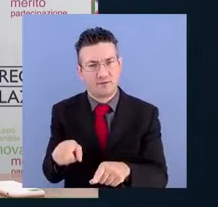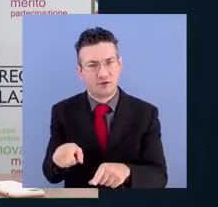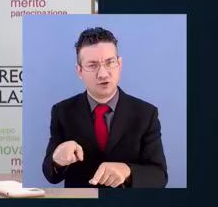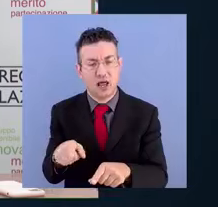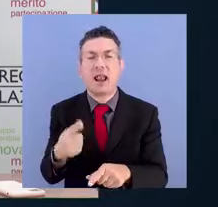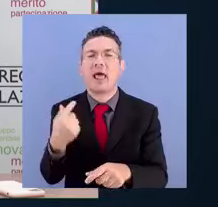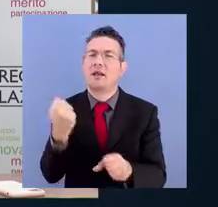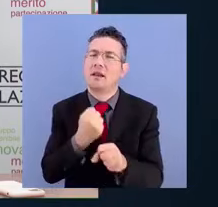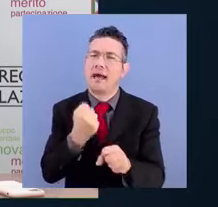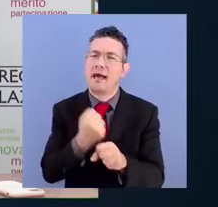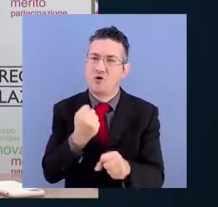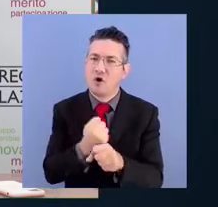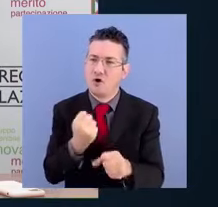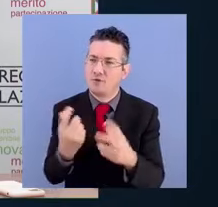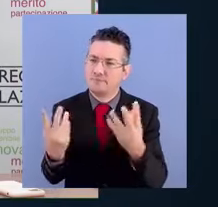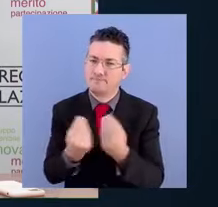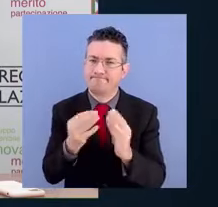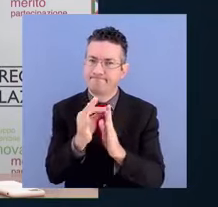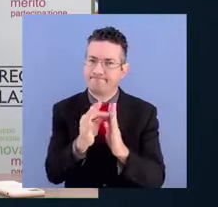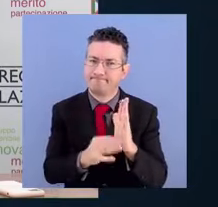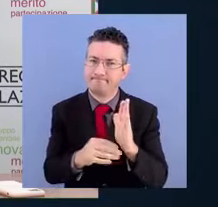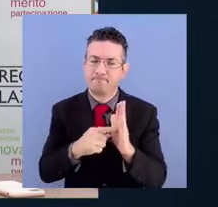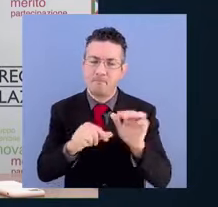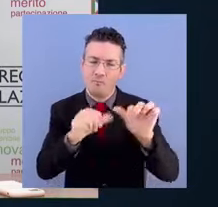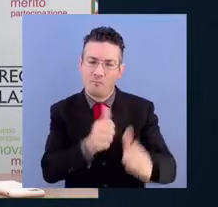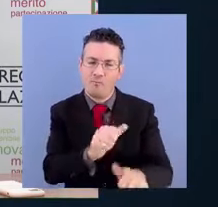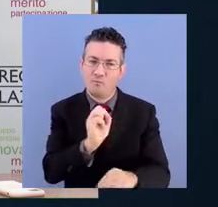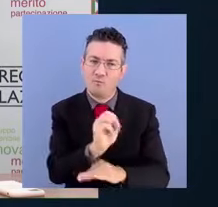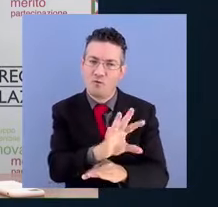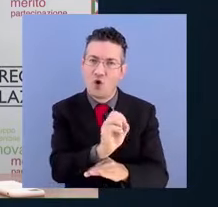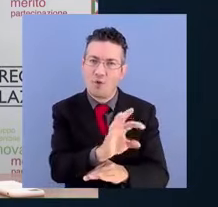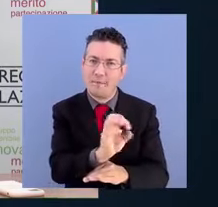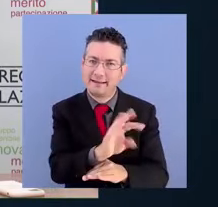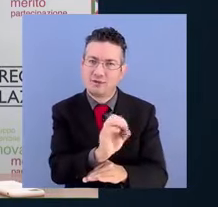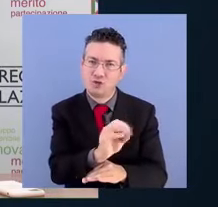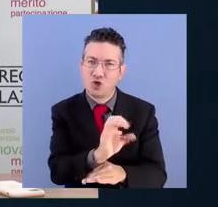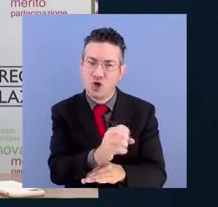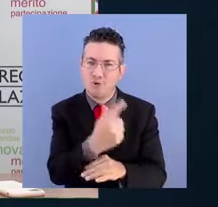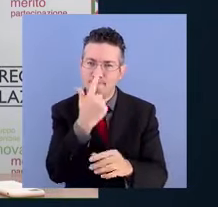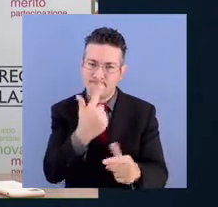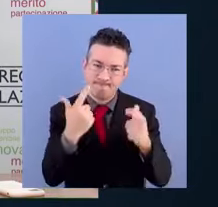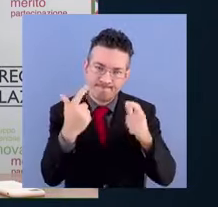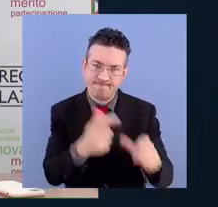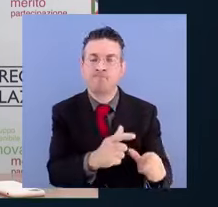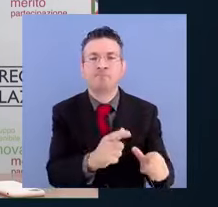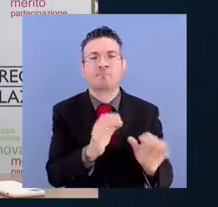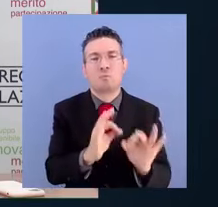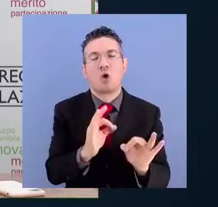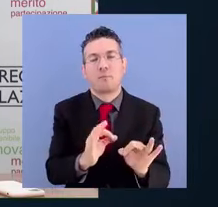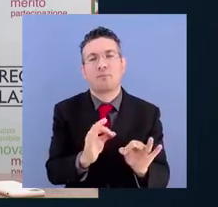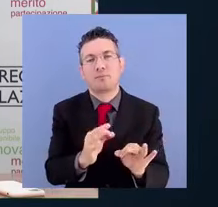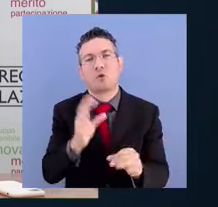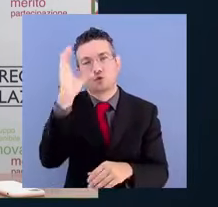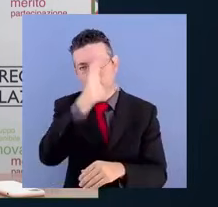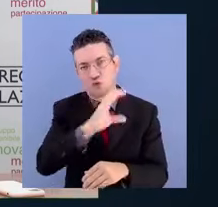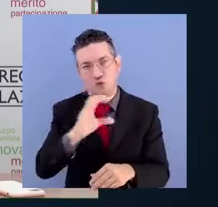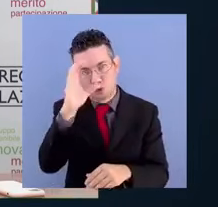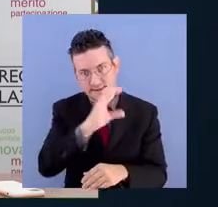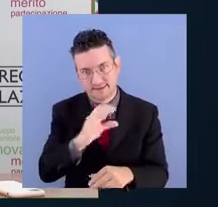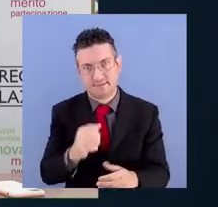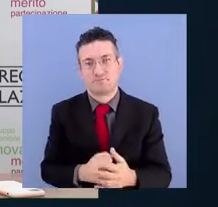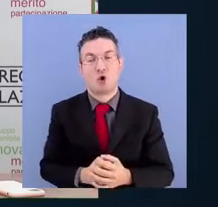una misura legata alla formazione esclusivamente per il settore diciamo del in particolare per il settore del